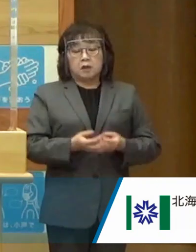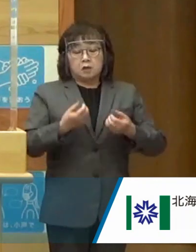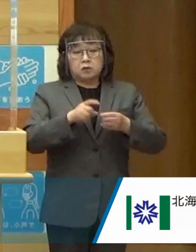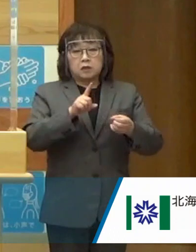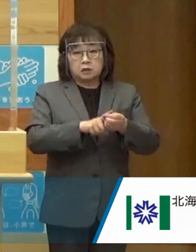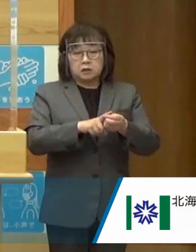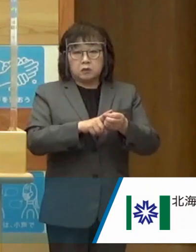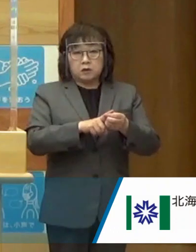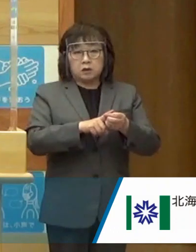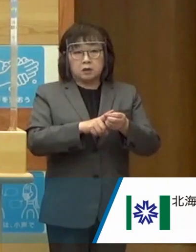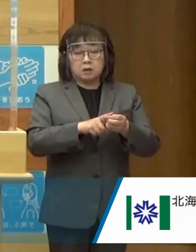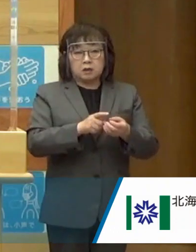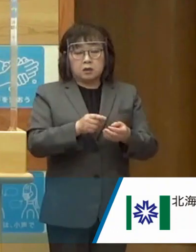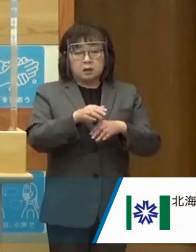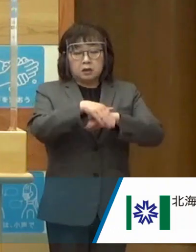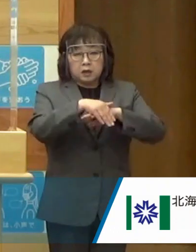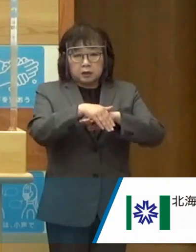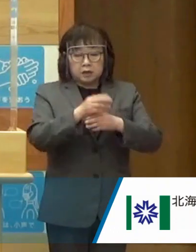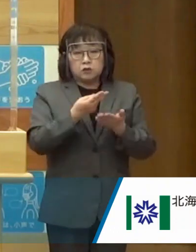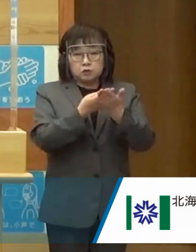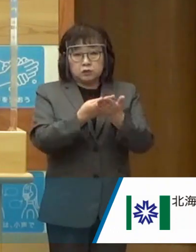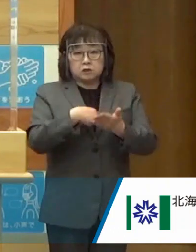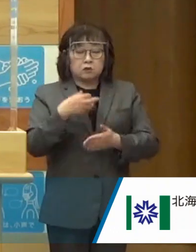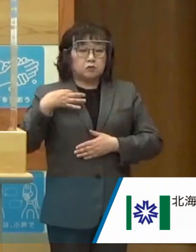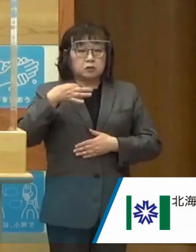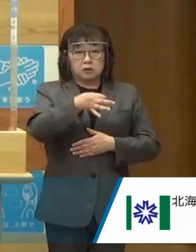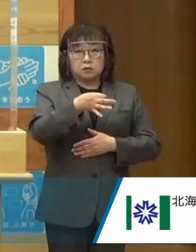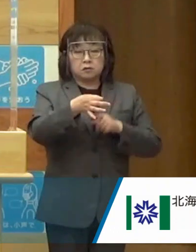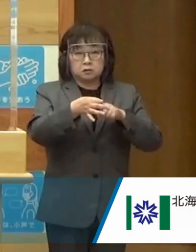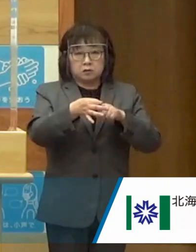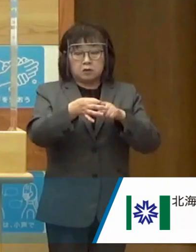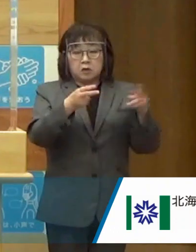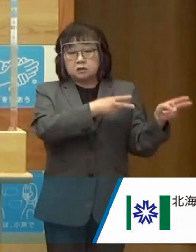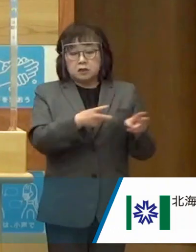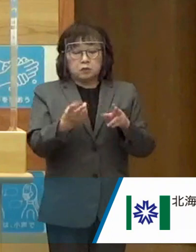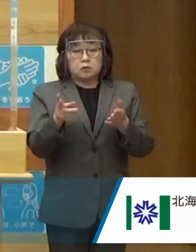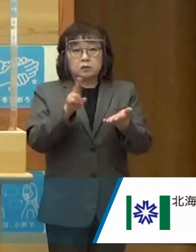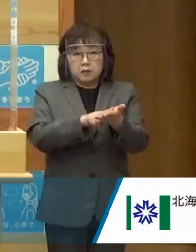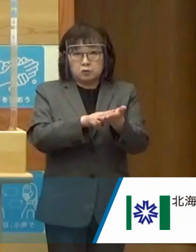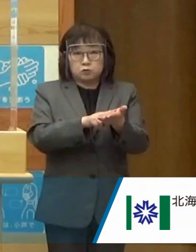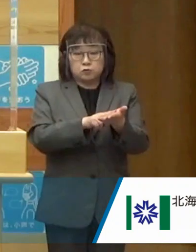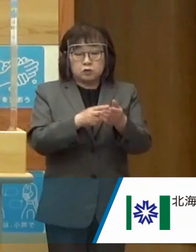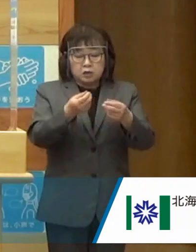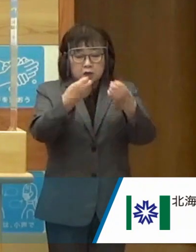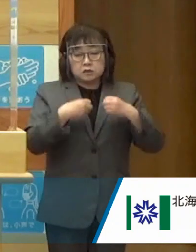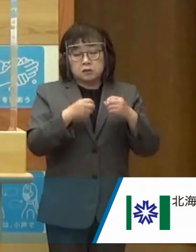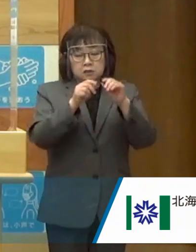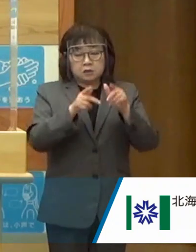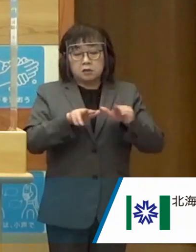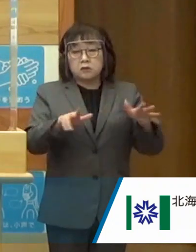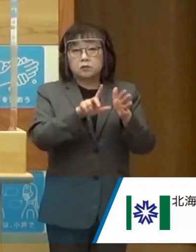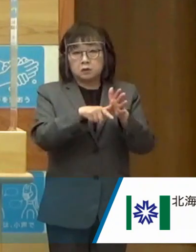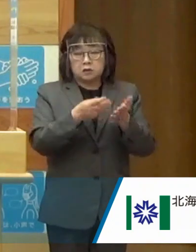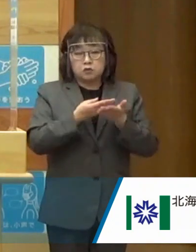体的には外来入院の自己負担に関する制度設計、感染拡大期